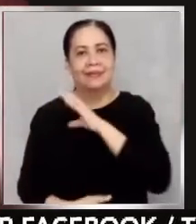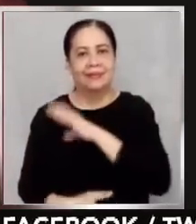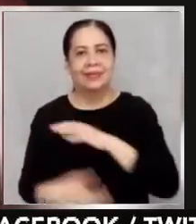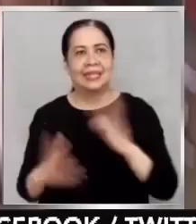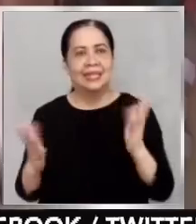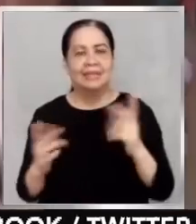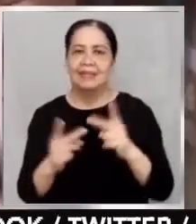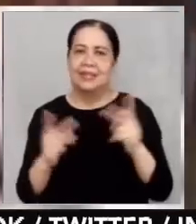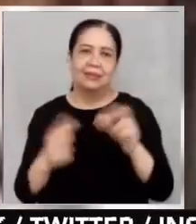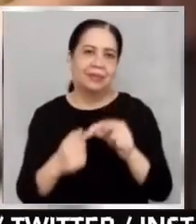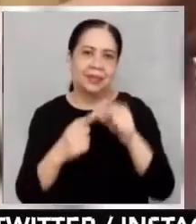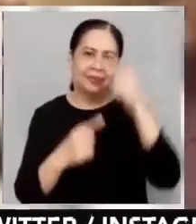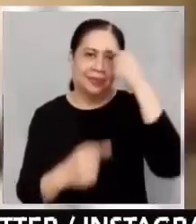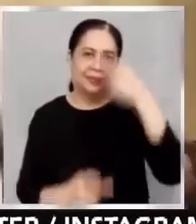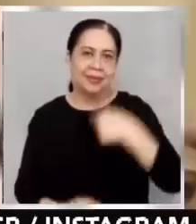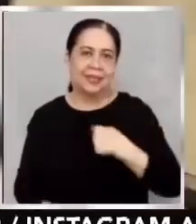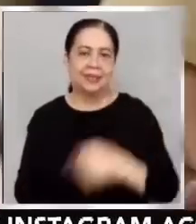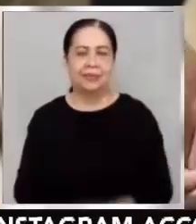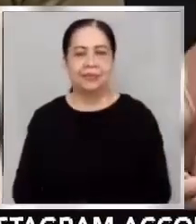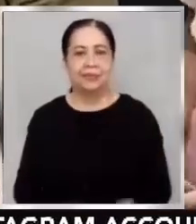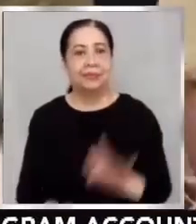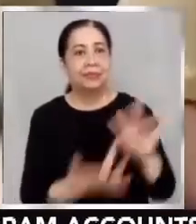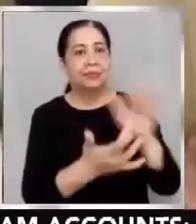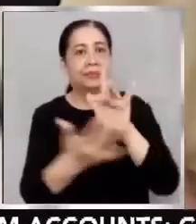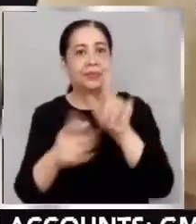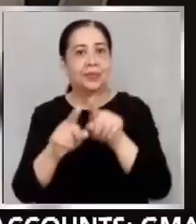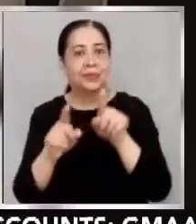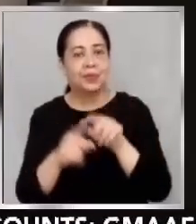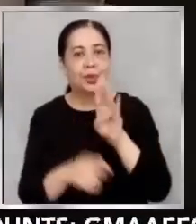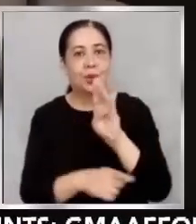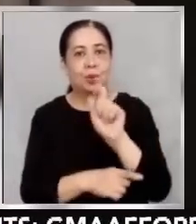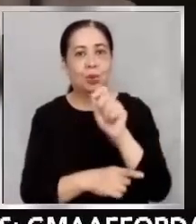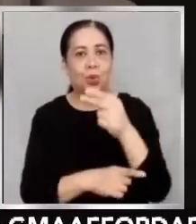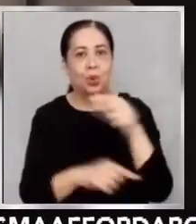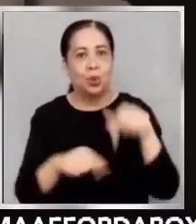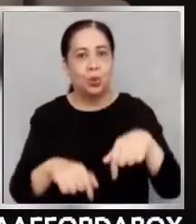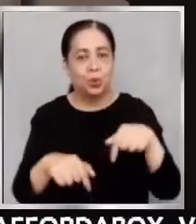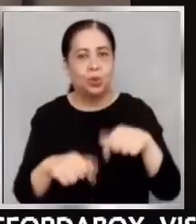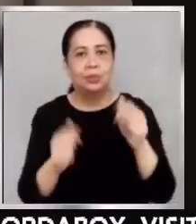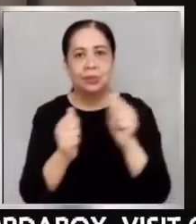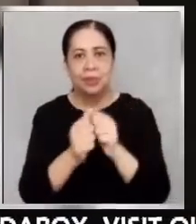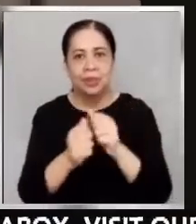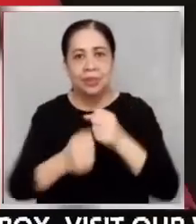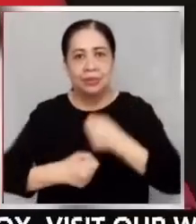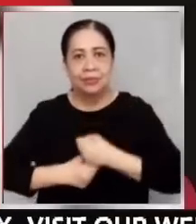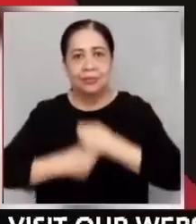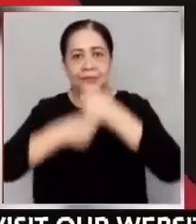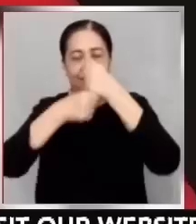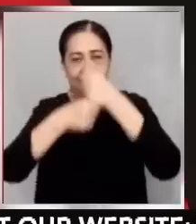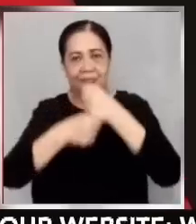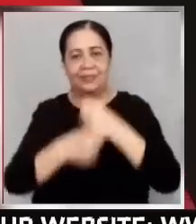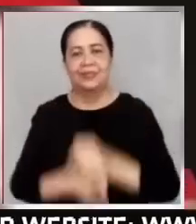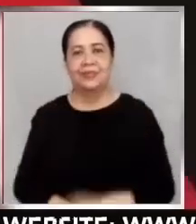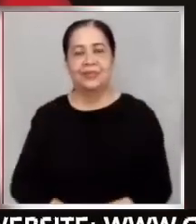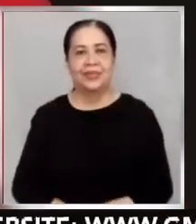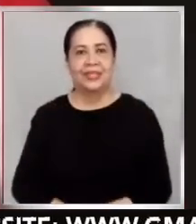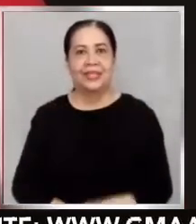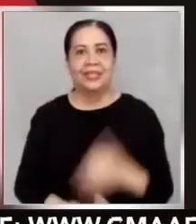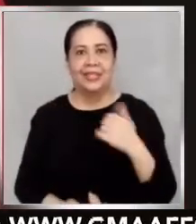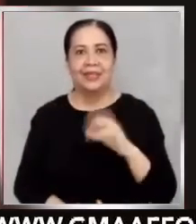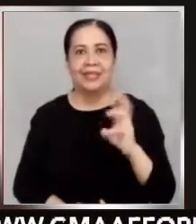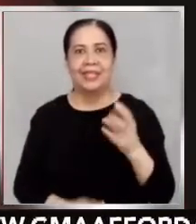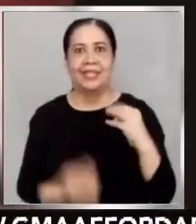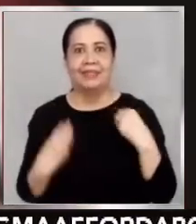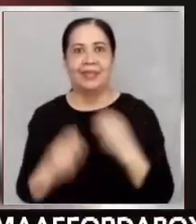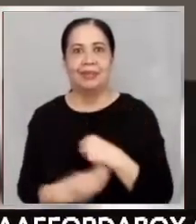para sa akin. Nilibot din ni Bitoy ang mga booth dito sa Toy-Con, pati ang Voltes 5 Legacy booth. Now I'm the sixth member of the Voltes